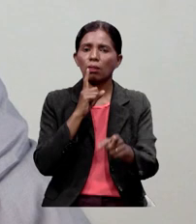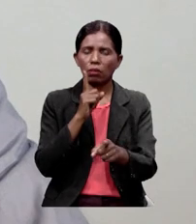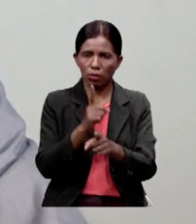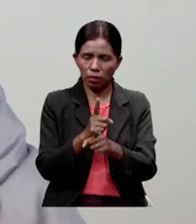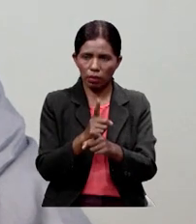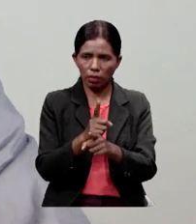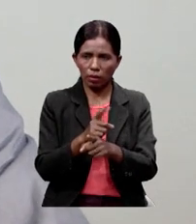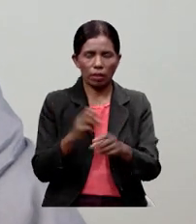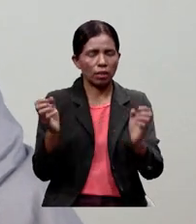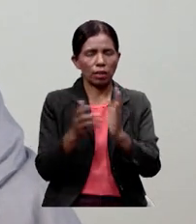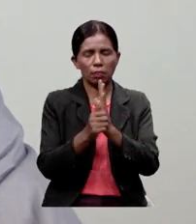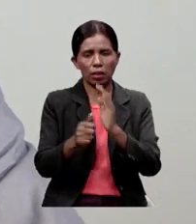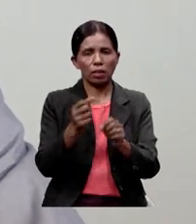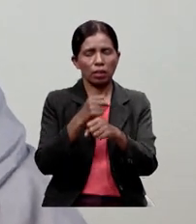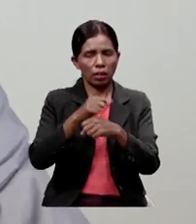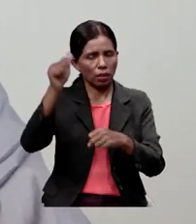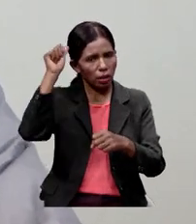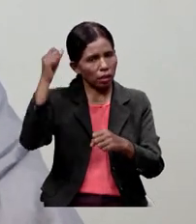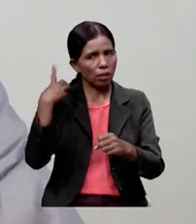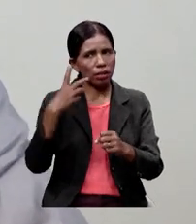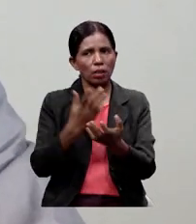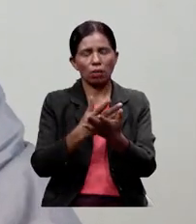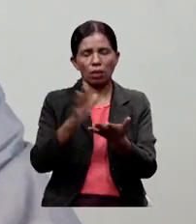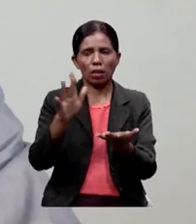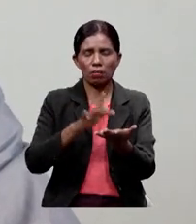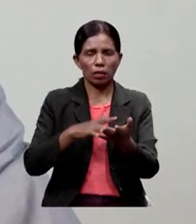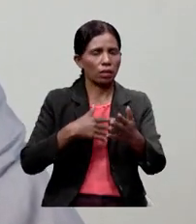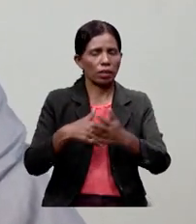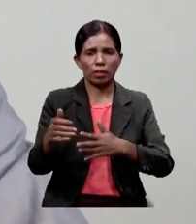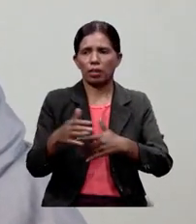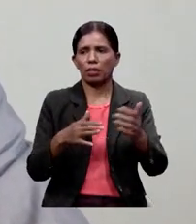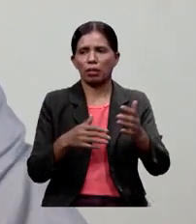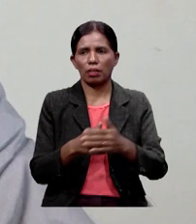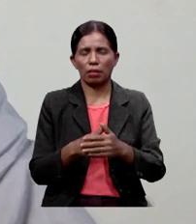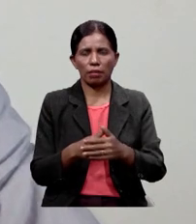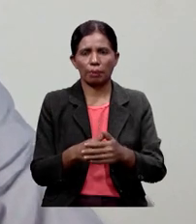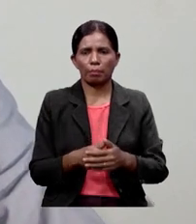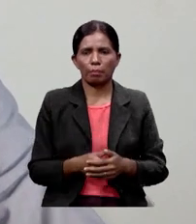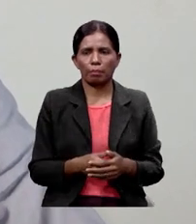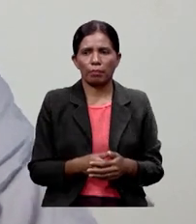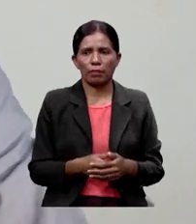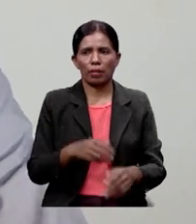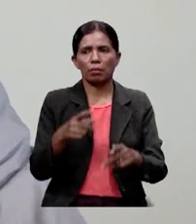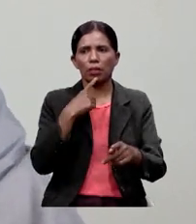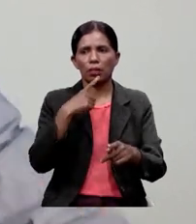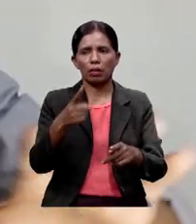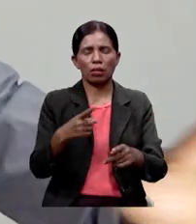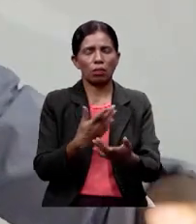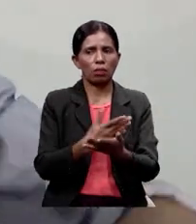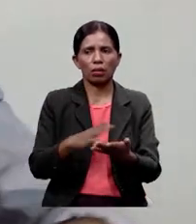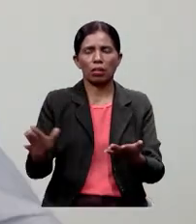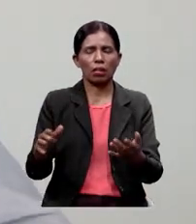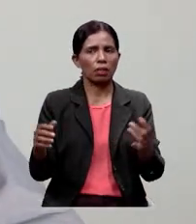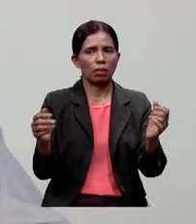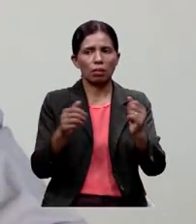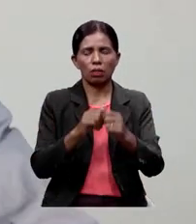falta de capacidade de análise antau ita hola ai moruk neme arbiru de dala ruma emadian de sapurata de aite